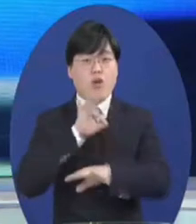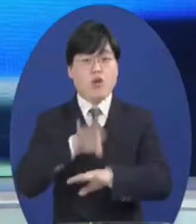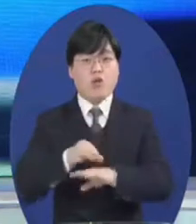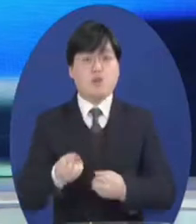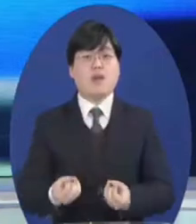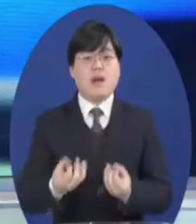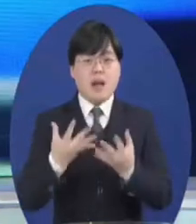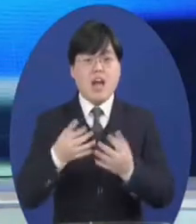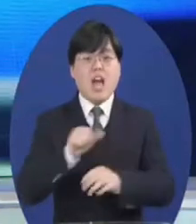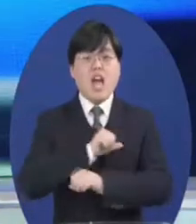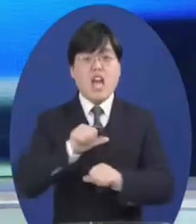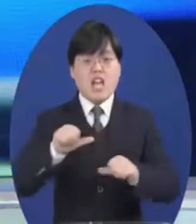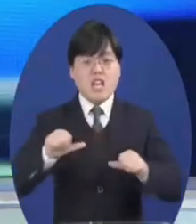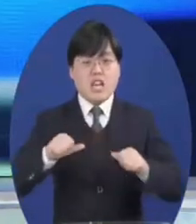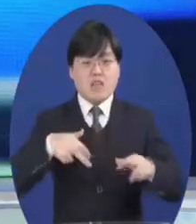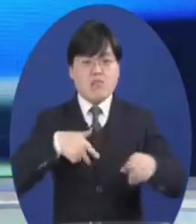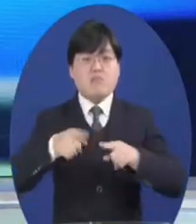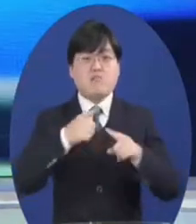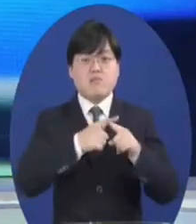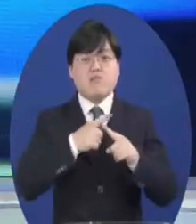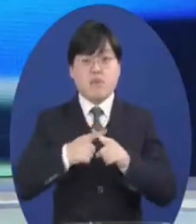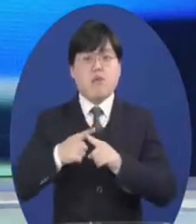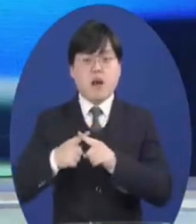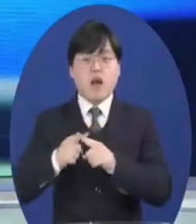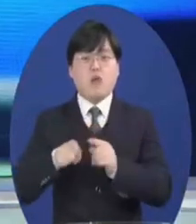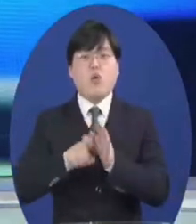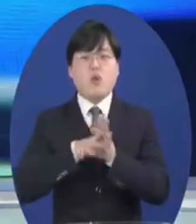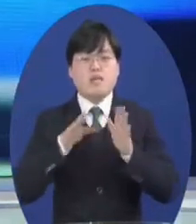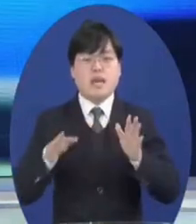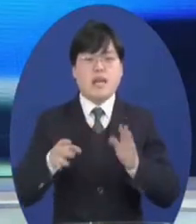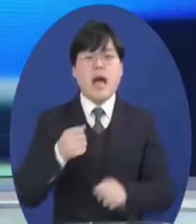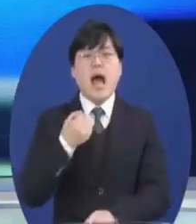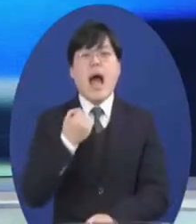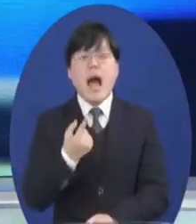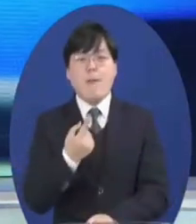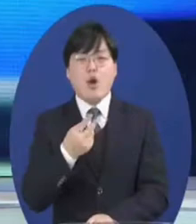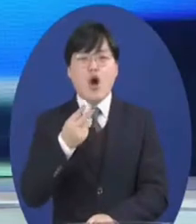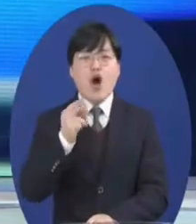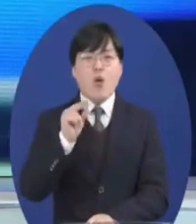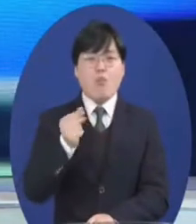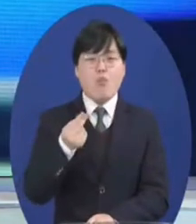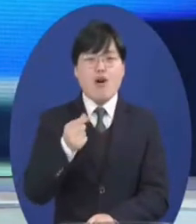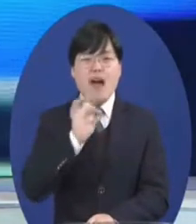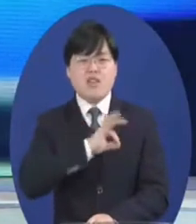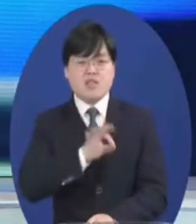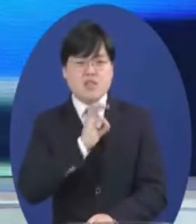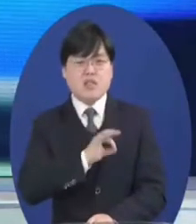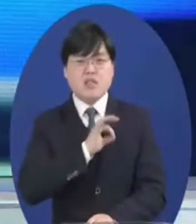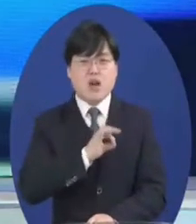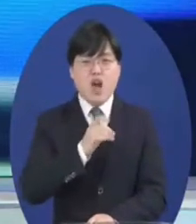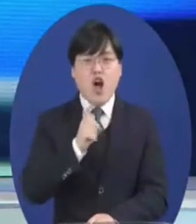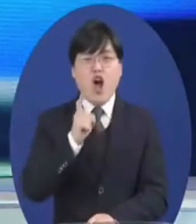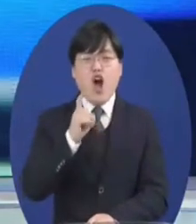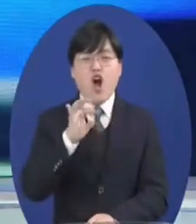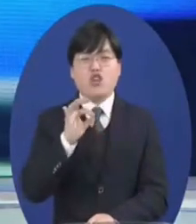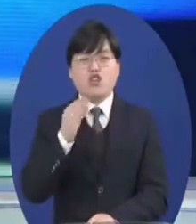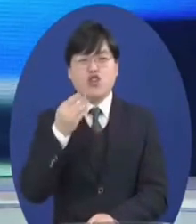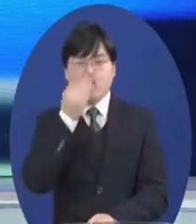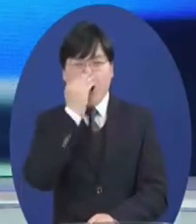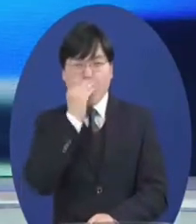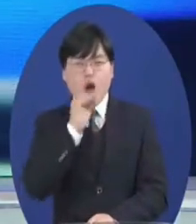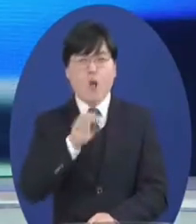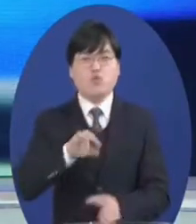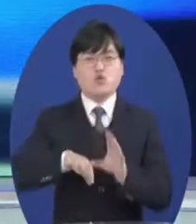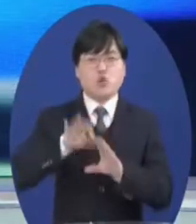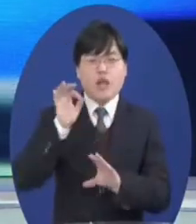хаал гарч иргэдийн хөдөлгөөнийг үе шаттайгаар хязгаарлаад байна. За энэ хугацаанд амар хэлбэр аргаар мөнгө олох зорилготой зарим хүмүүс янз бүрийн хонжирт тоглоом,